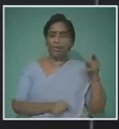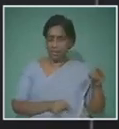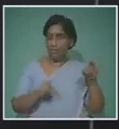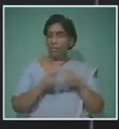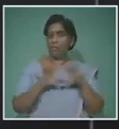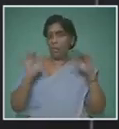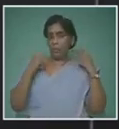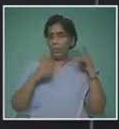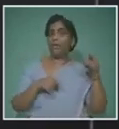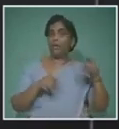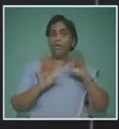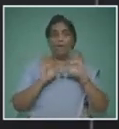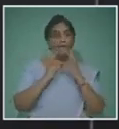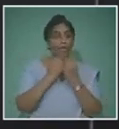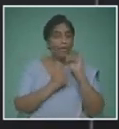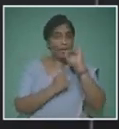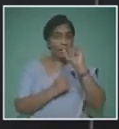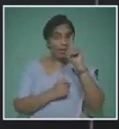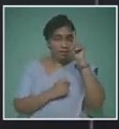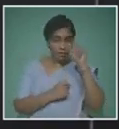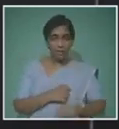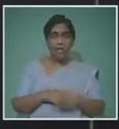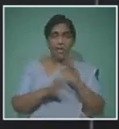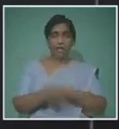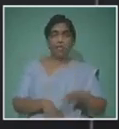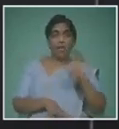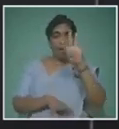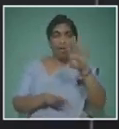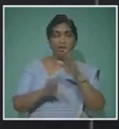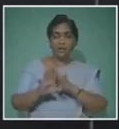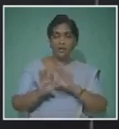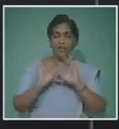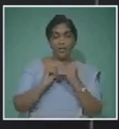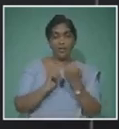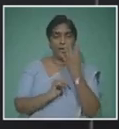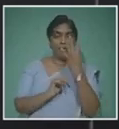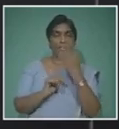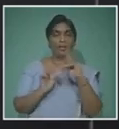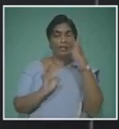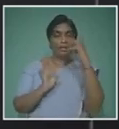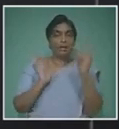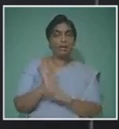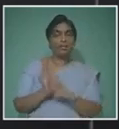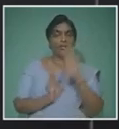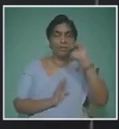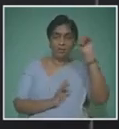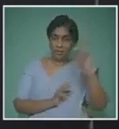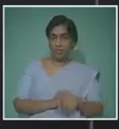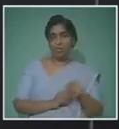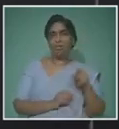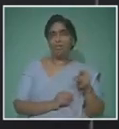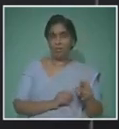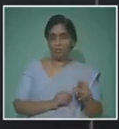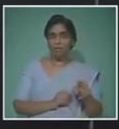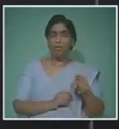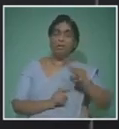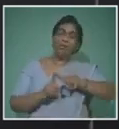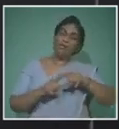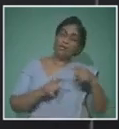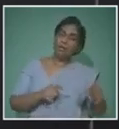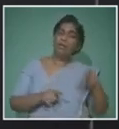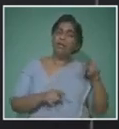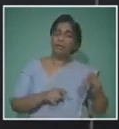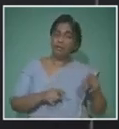මේ පවුල් 61000න් ළමයි 4 දෙනෙක් එක පවුලක ඉන්නවා කියලා කිව්වත් 240000කට තමයි දෙන්නේ. එතකොට අර අනිත් පැත්තෙන්